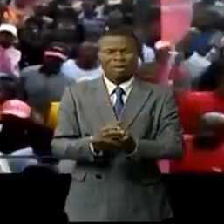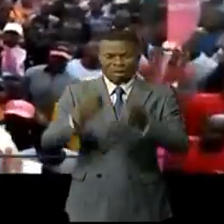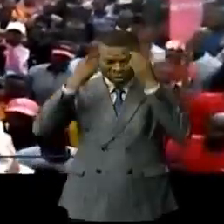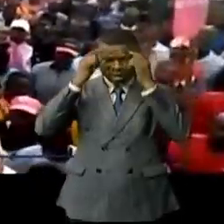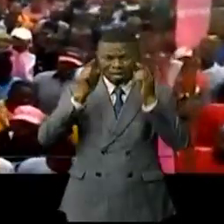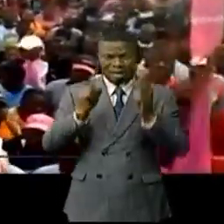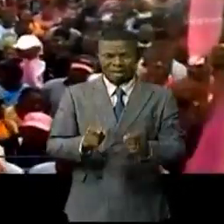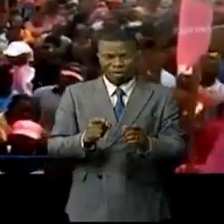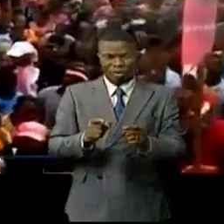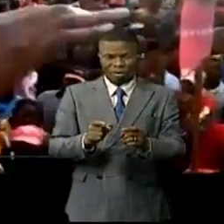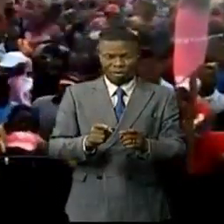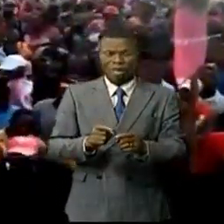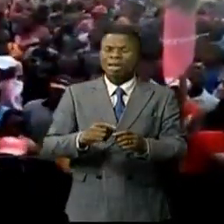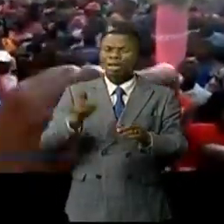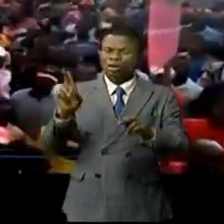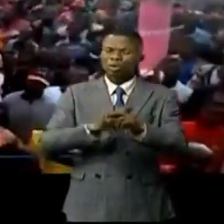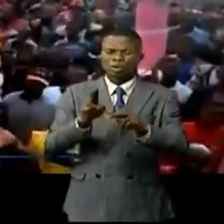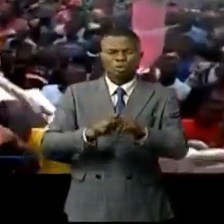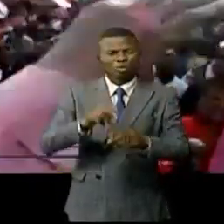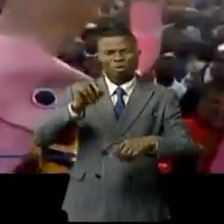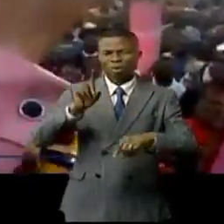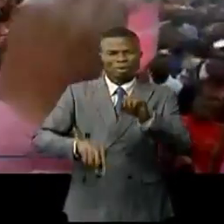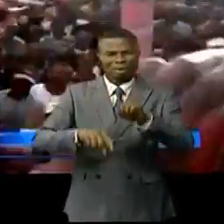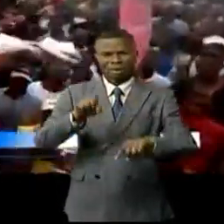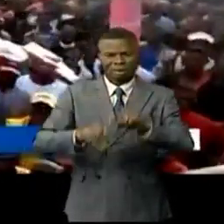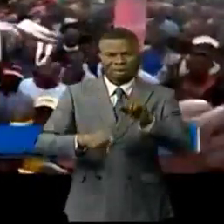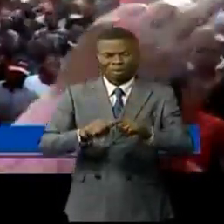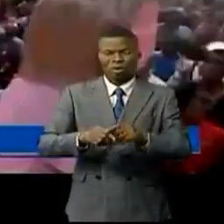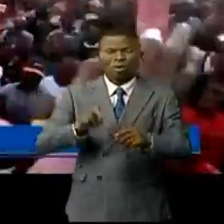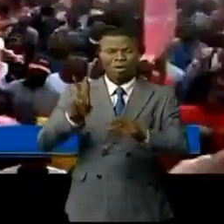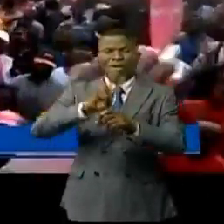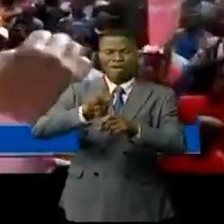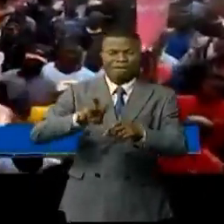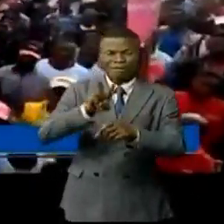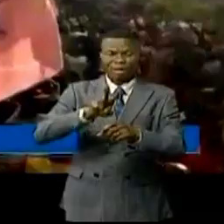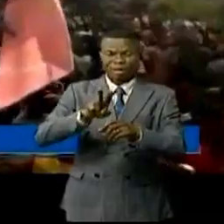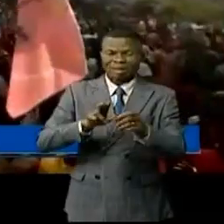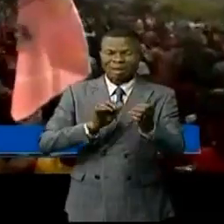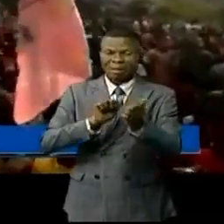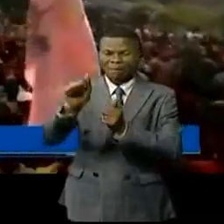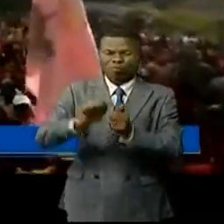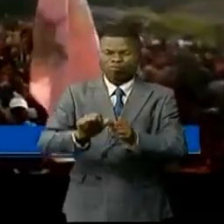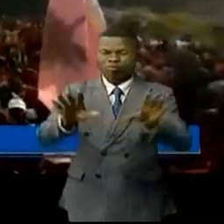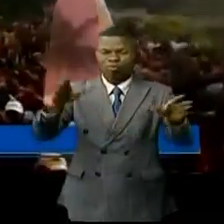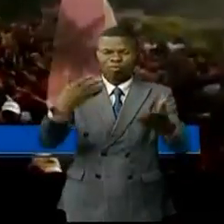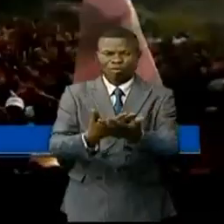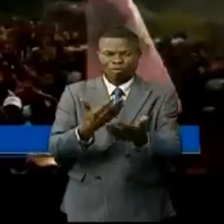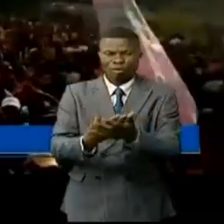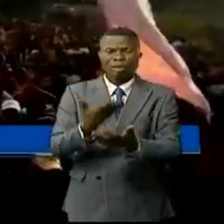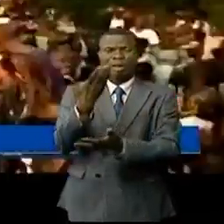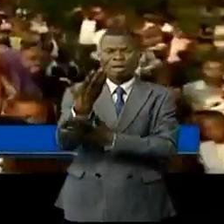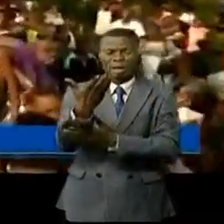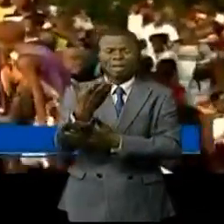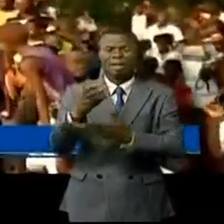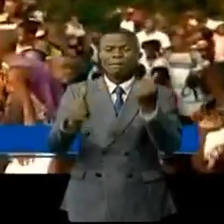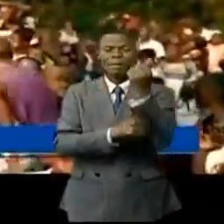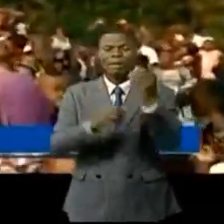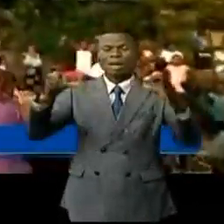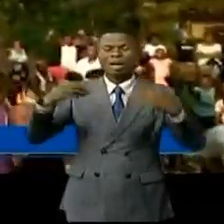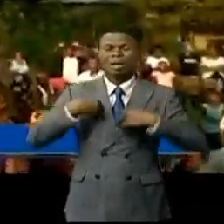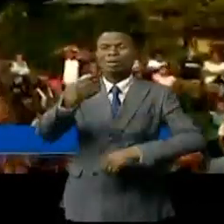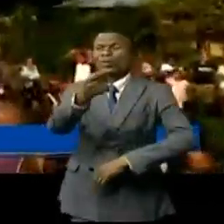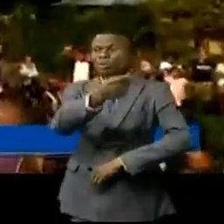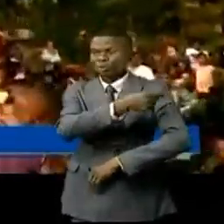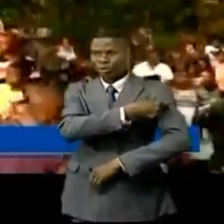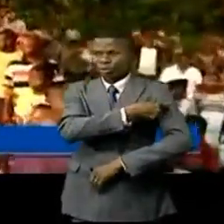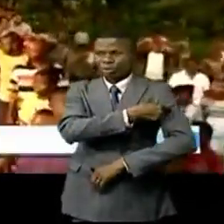sont moins bien appliquées et où les virus circulent rapidement. Il a invité les gens à se vacciner tel que demandé par le